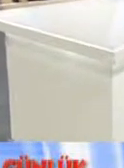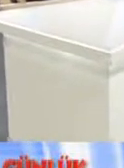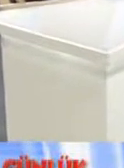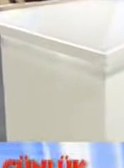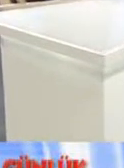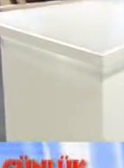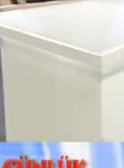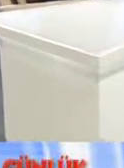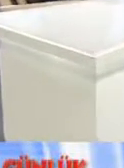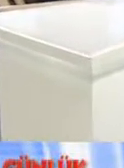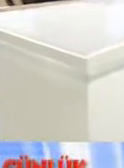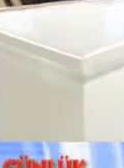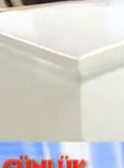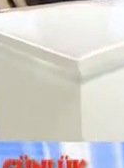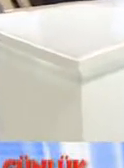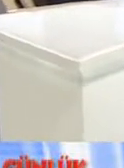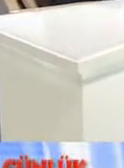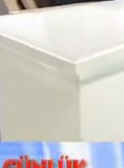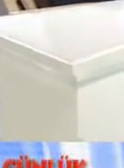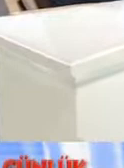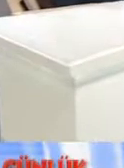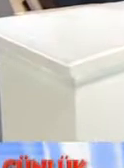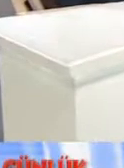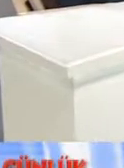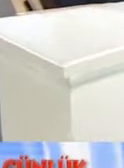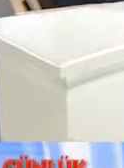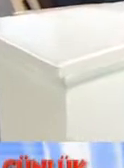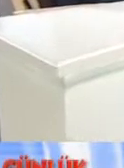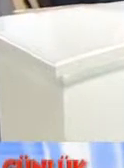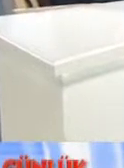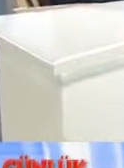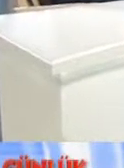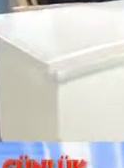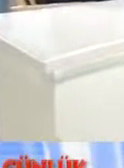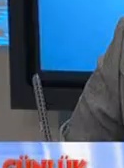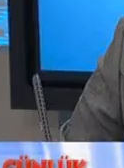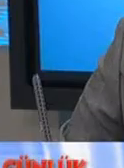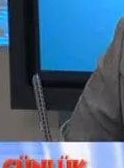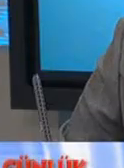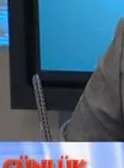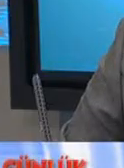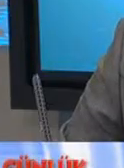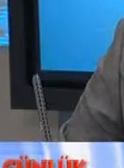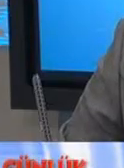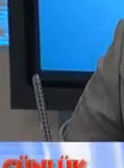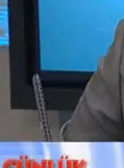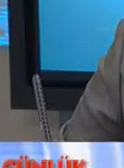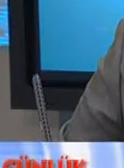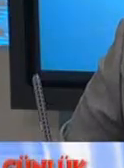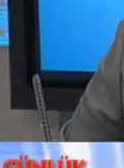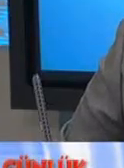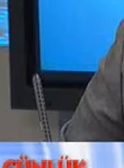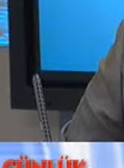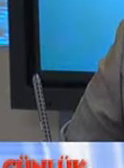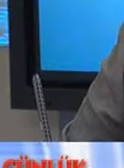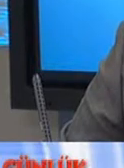şöyle, aslında Türkiye'de pek çok kişi bunu bilir. Pac-Man diye bir oyun vardır. Ona benzer bilgisayar oyunlarından bahsediyoruz. Ben neyi